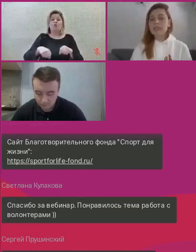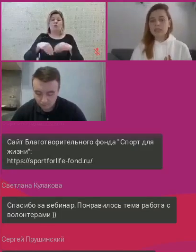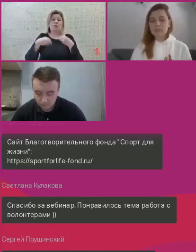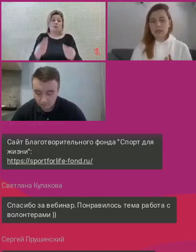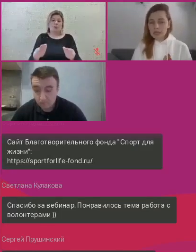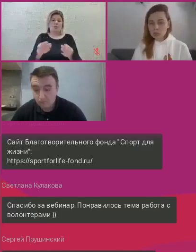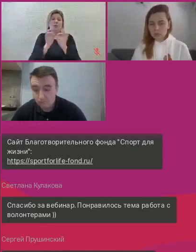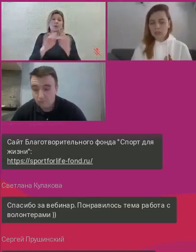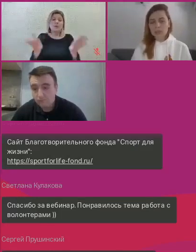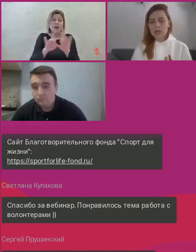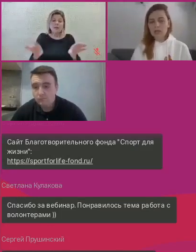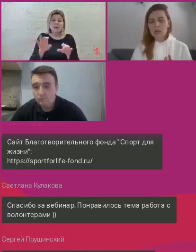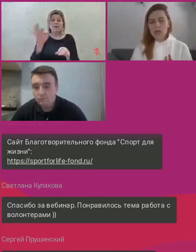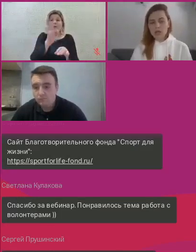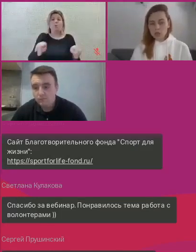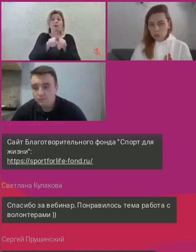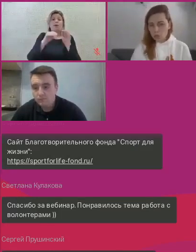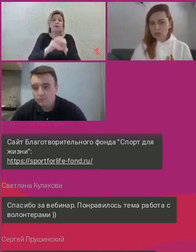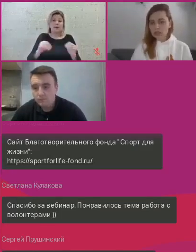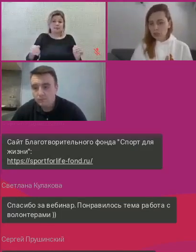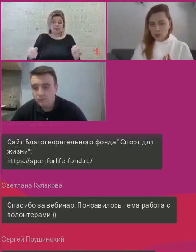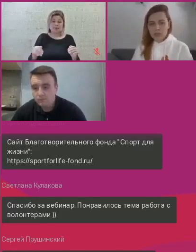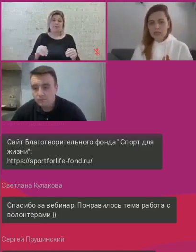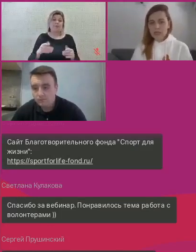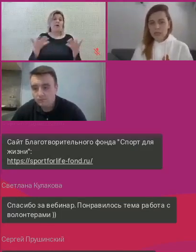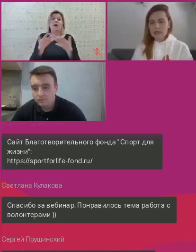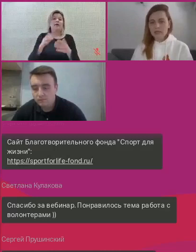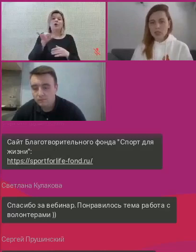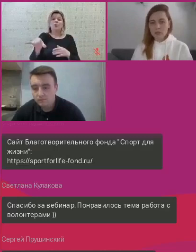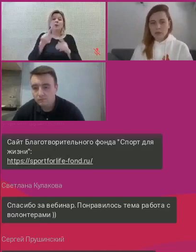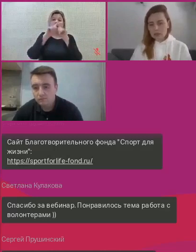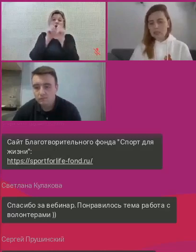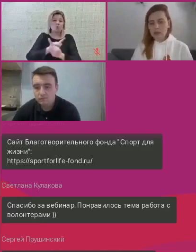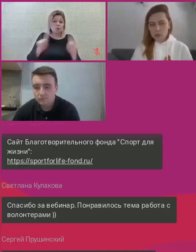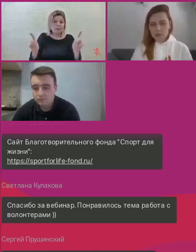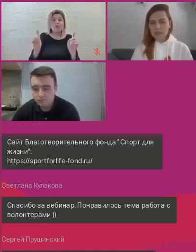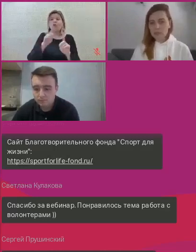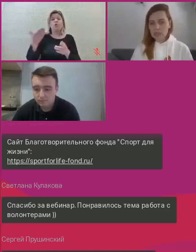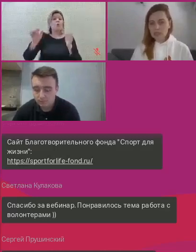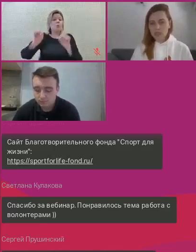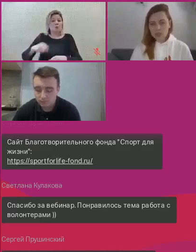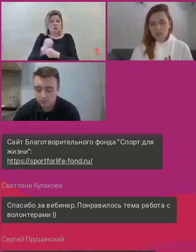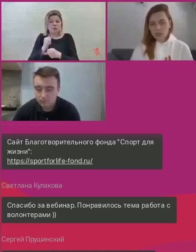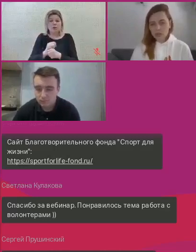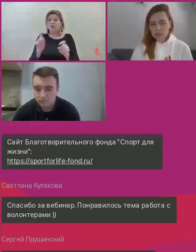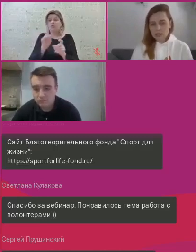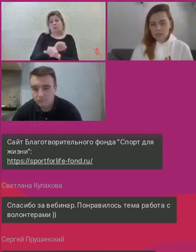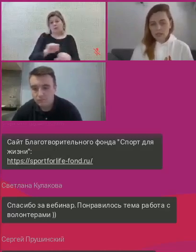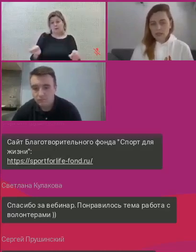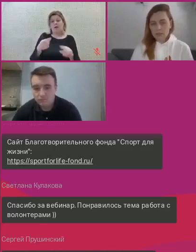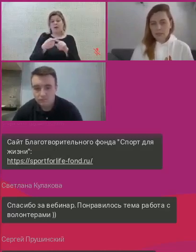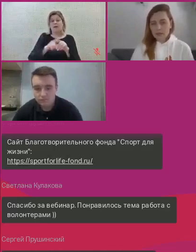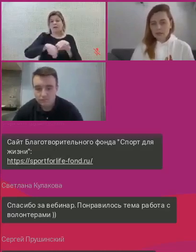про этих детей, про их особенность, да, что можно делать, что нельзя. Это базовые вещи, и поверьте, они вам уже спасибо за это скажут, они никто